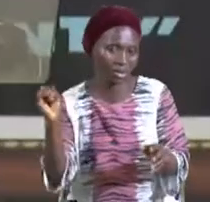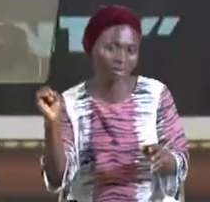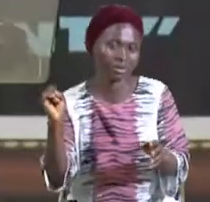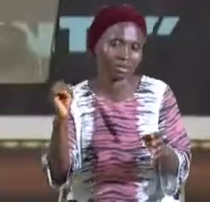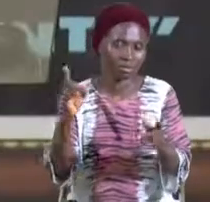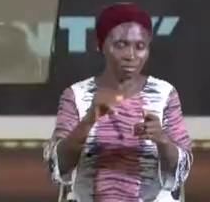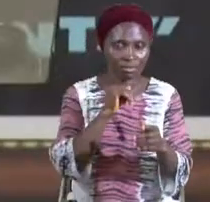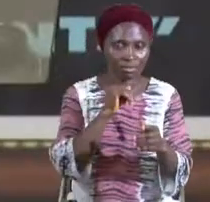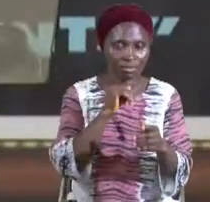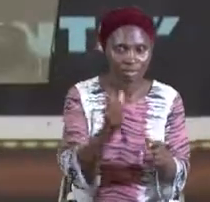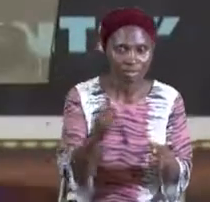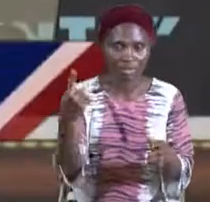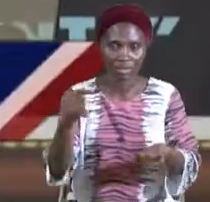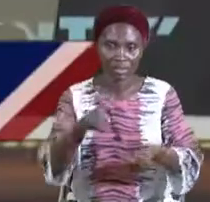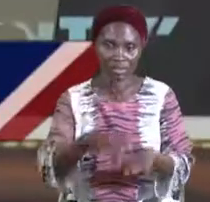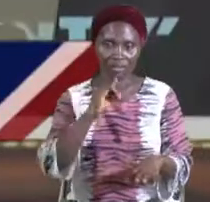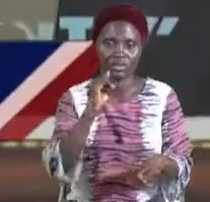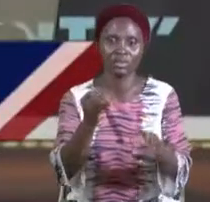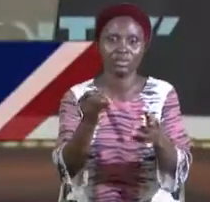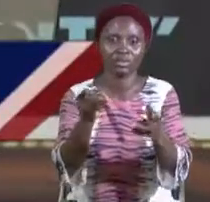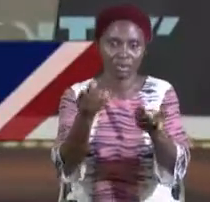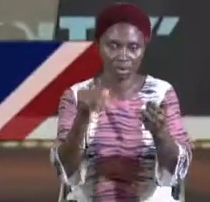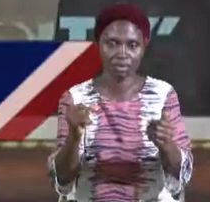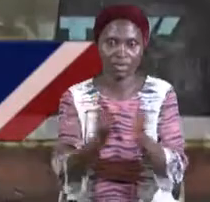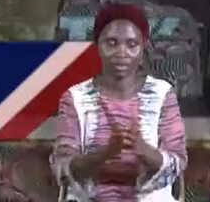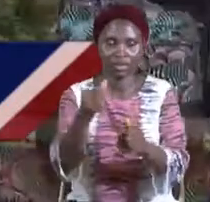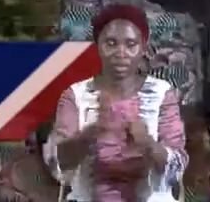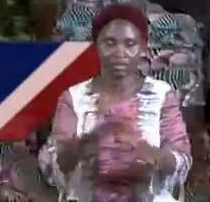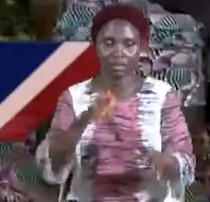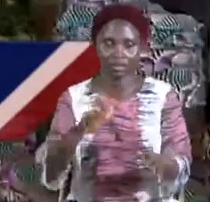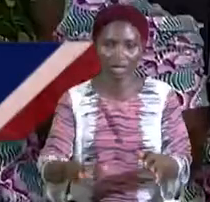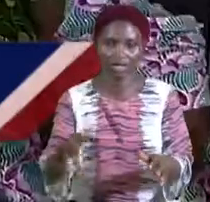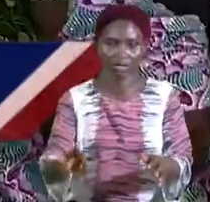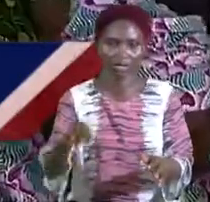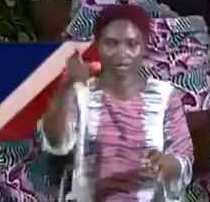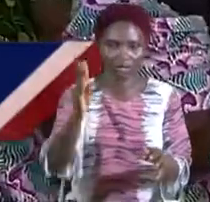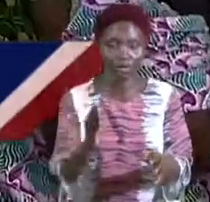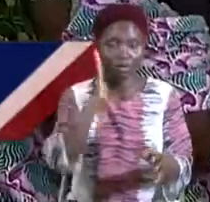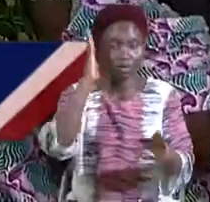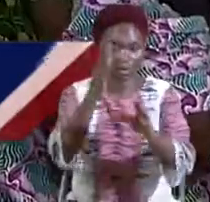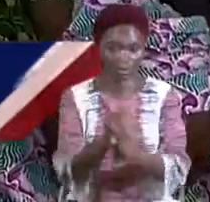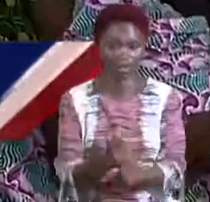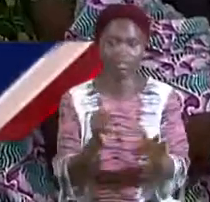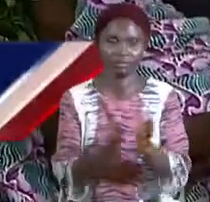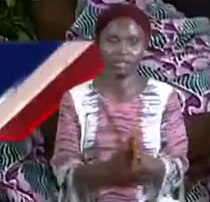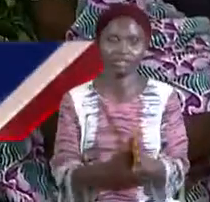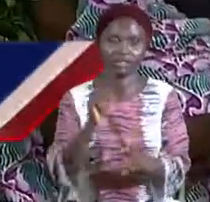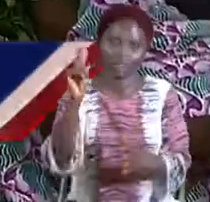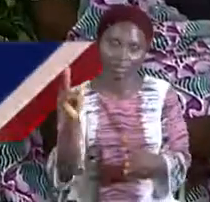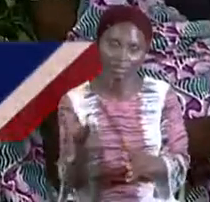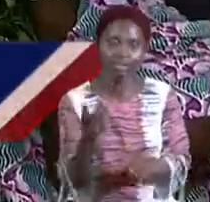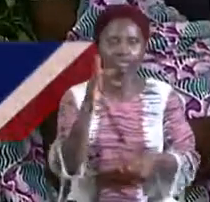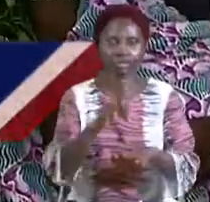vient. Tout enfant de Dieu recevra cette seconde touche. Tout serviteur de Dieu